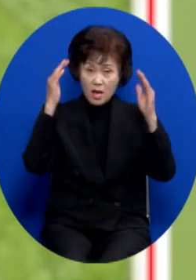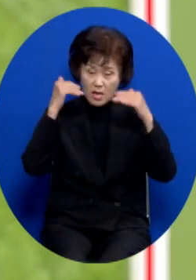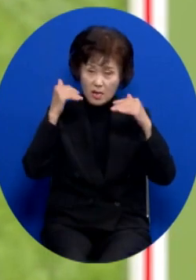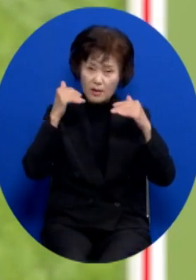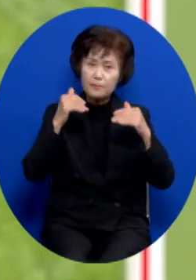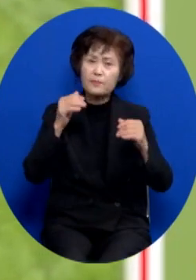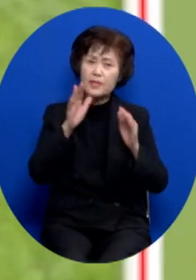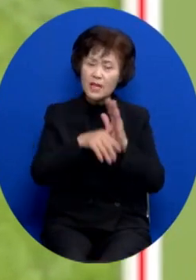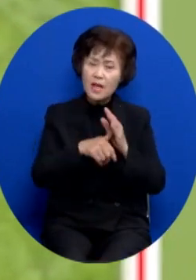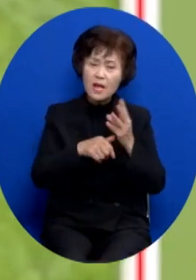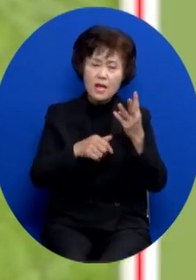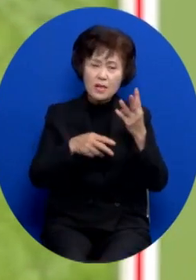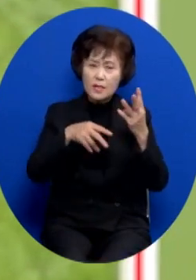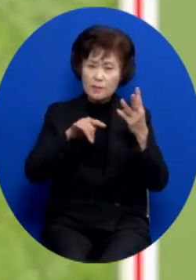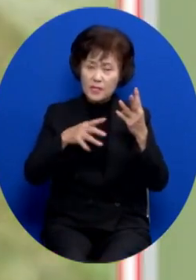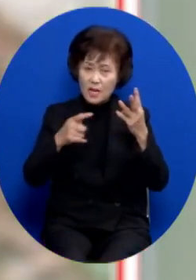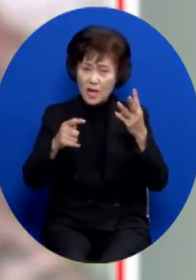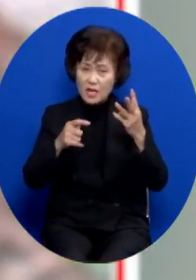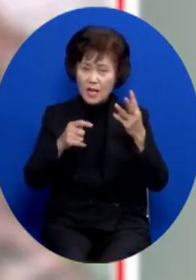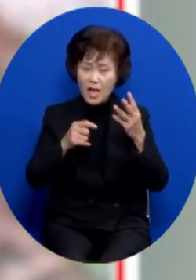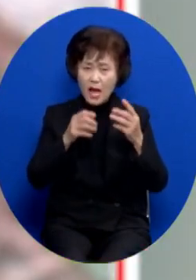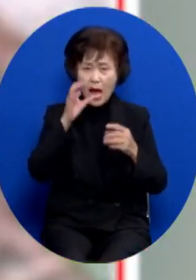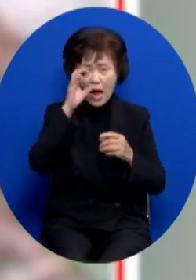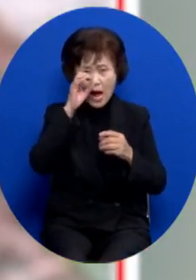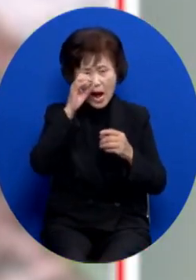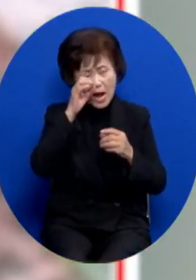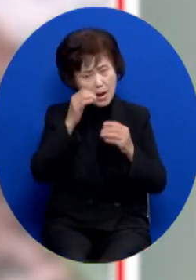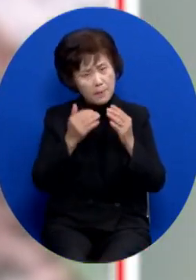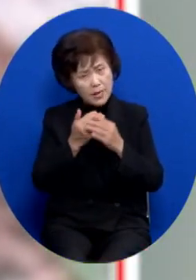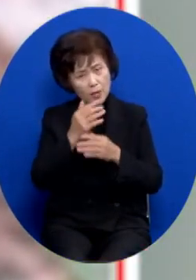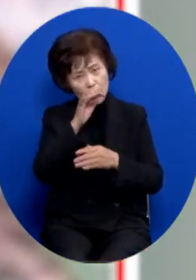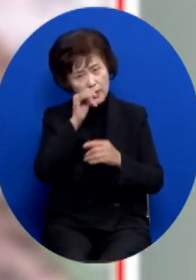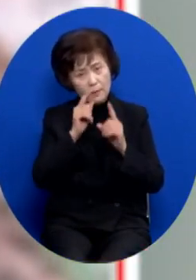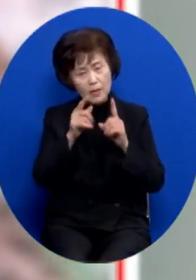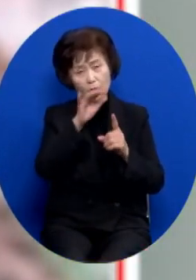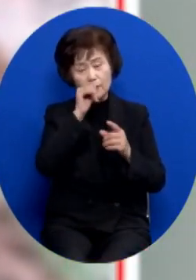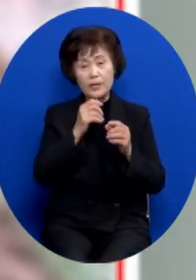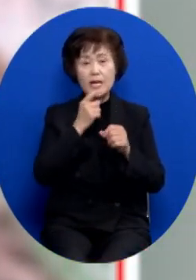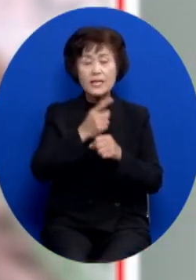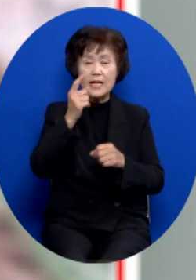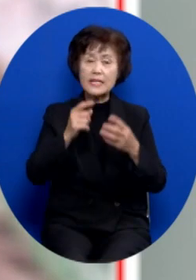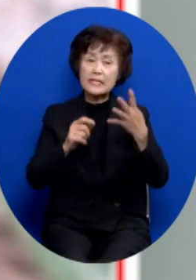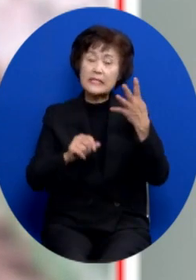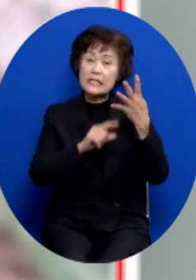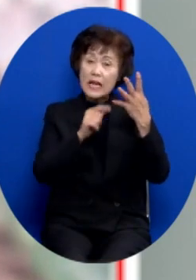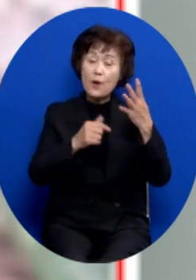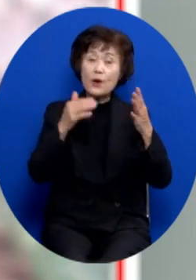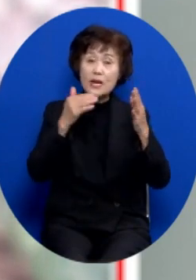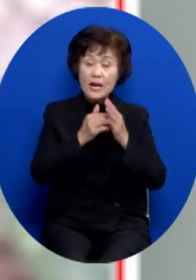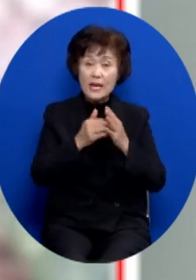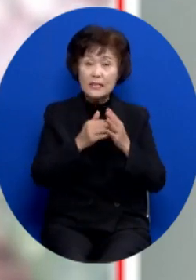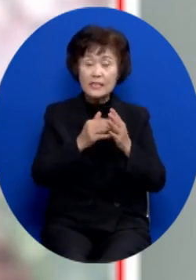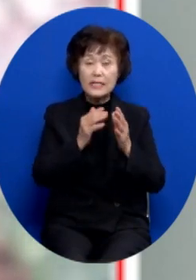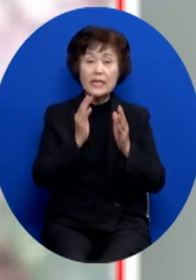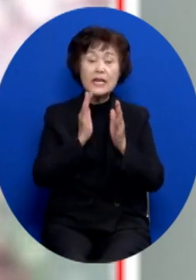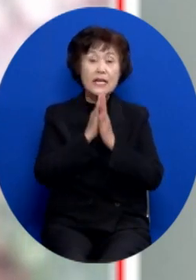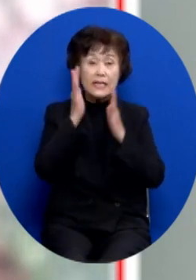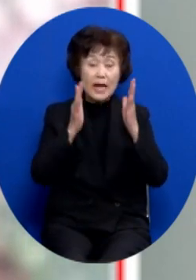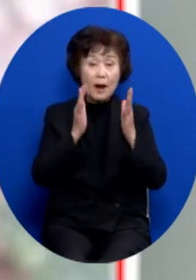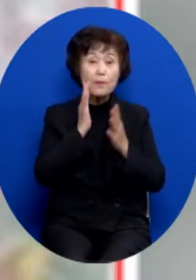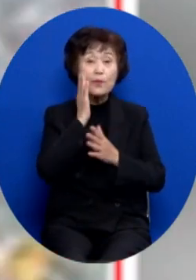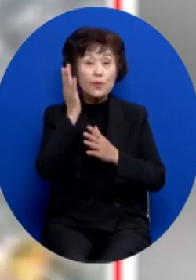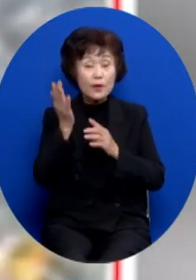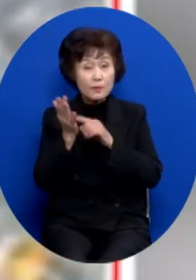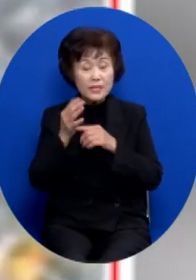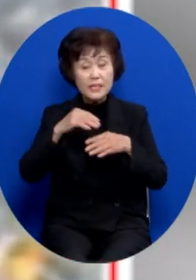3세대 성충이 발생했을 가능성이 높다고 전했습니다. 이어 내년 4월 상순까지 나무 껍질 틈과 수목의